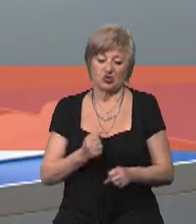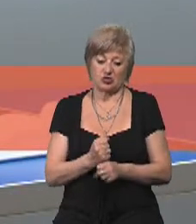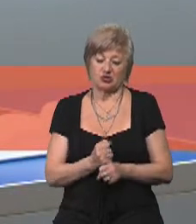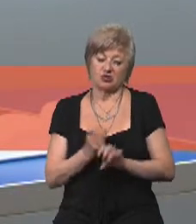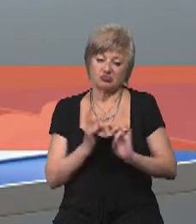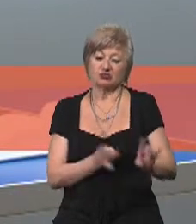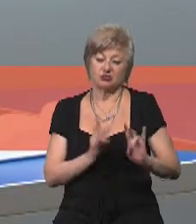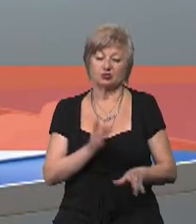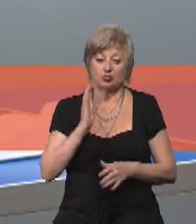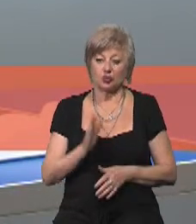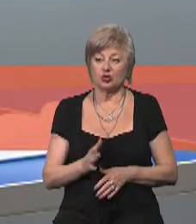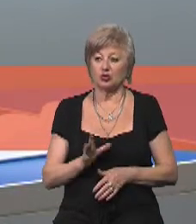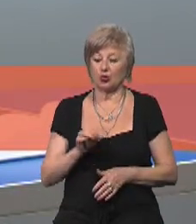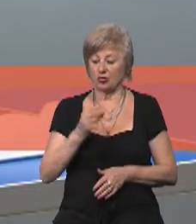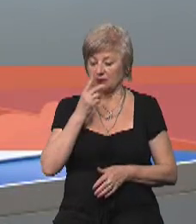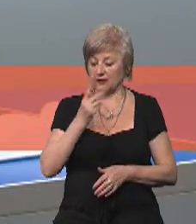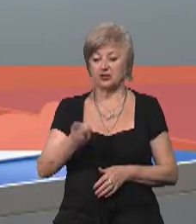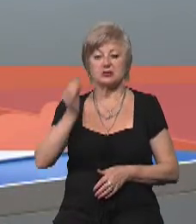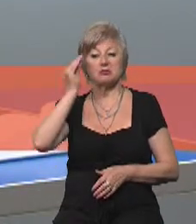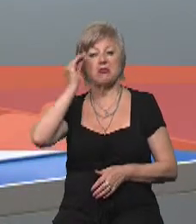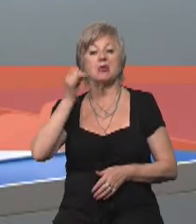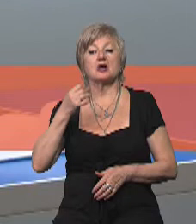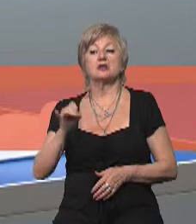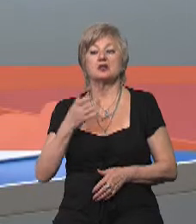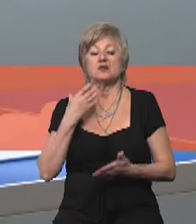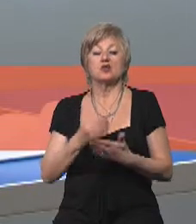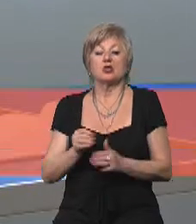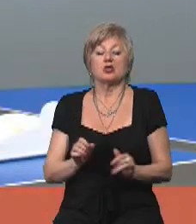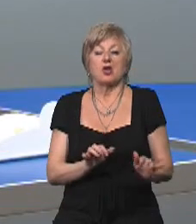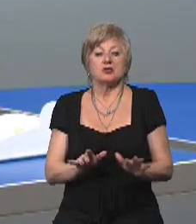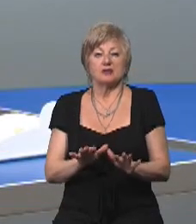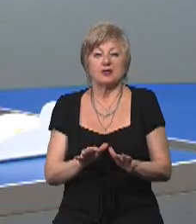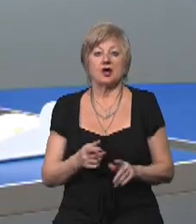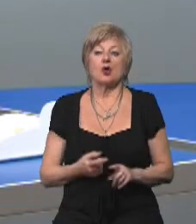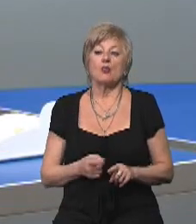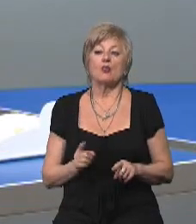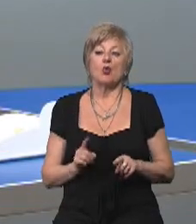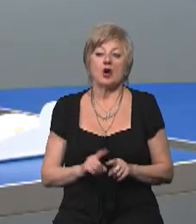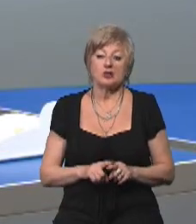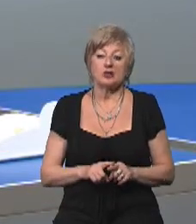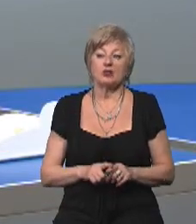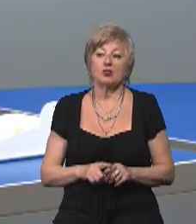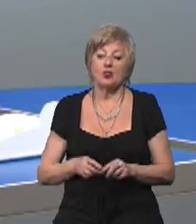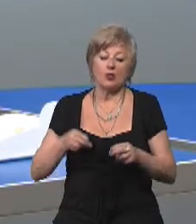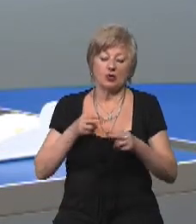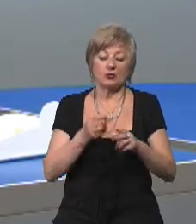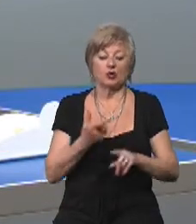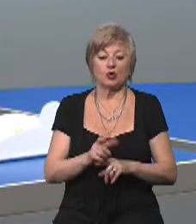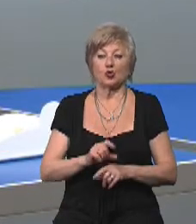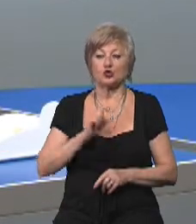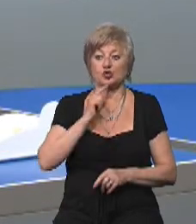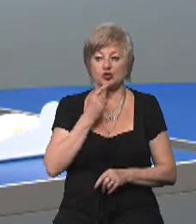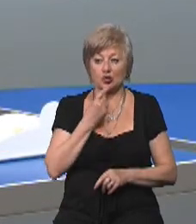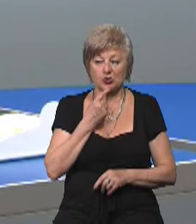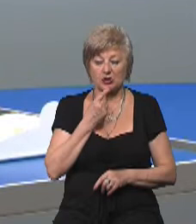бачить в цьому вже якийсь сенс в своїх діях. Тому припинити дуже складно. І